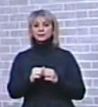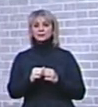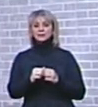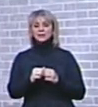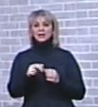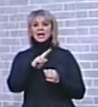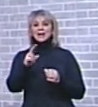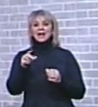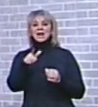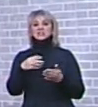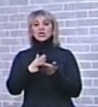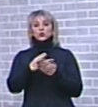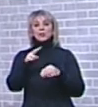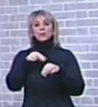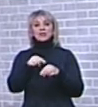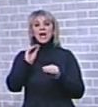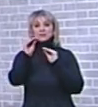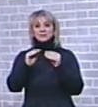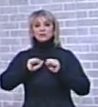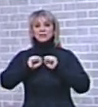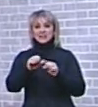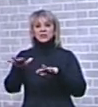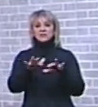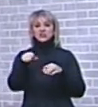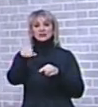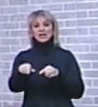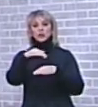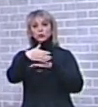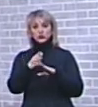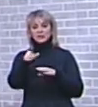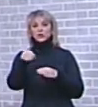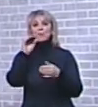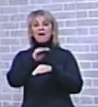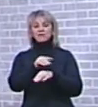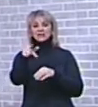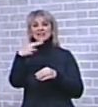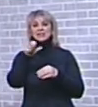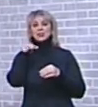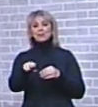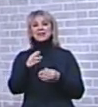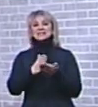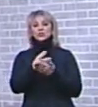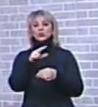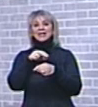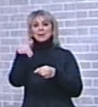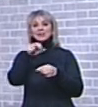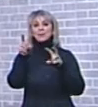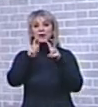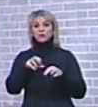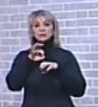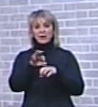момент ДТП сотрудники полиции обеспечили безопасность движения на данном участке. По факту ДТП сотрудники ГИБДД проводят